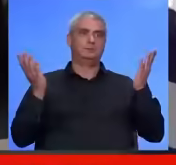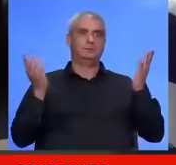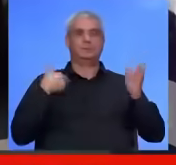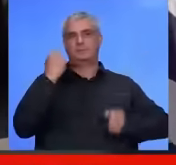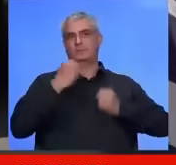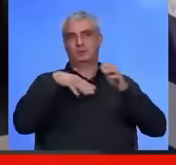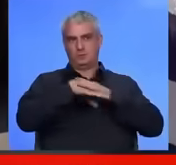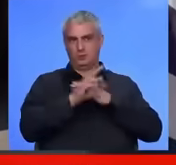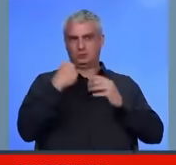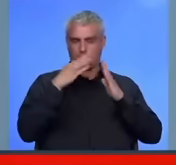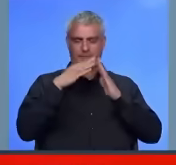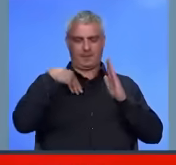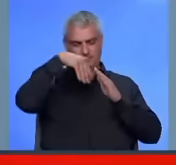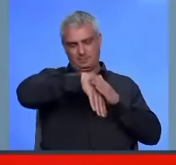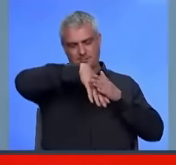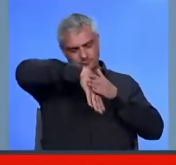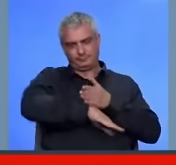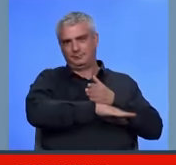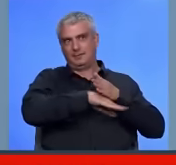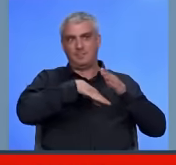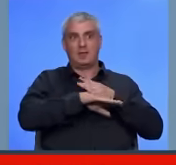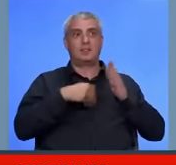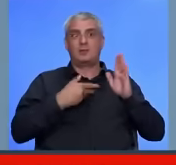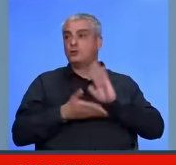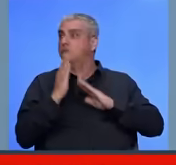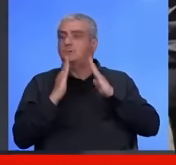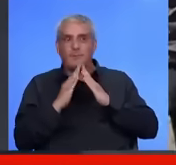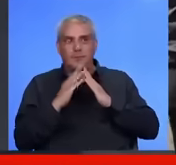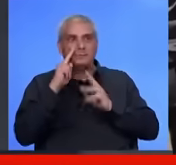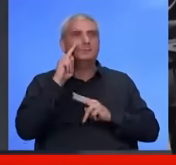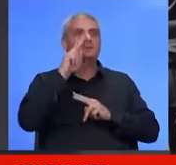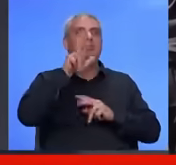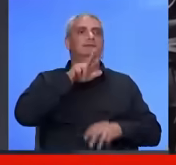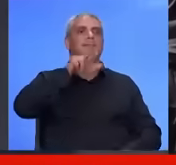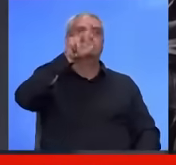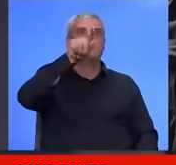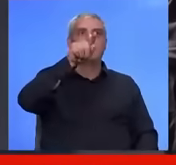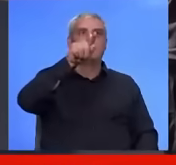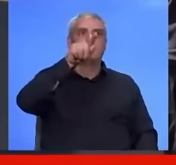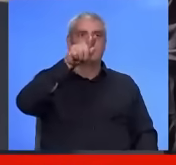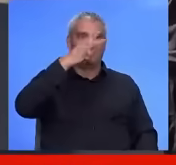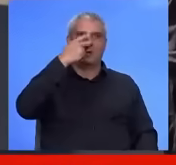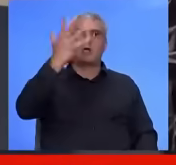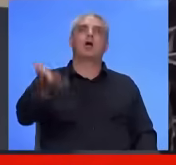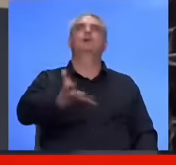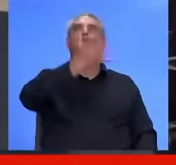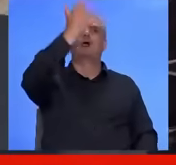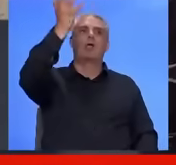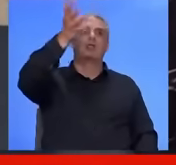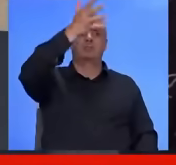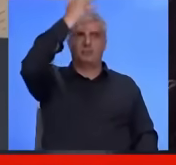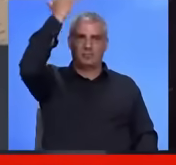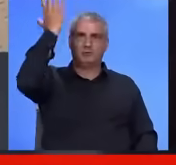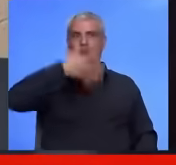רצנו למקלט, יש לי מקלט בתוך הבית. אני יוצא מהבית, מסתכל לכיוון צפון, ואז אני רואה שובל של